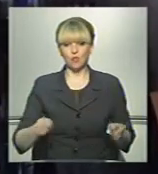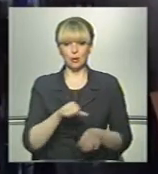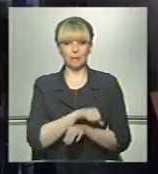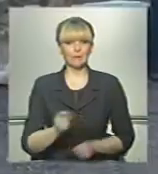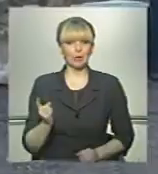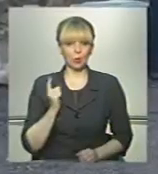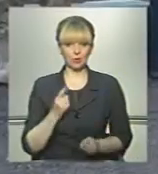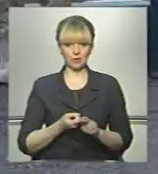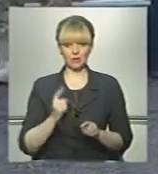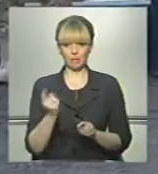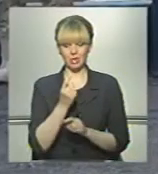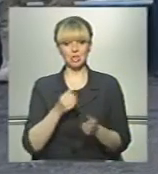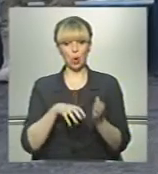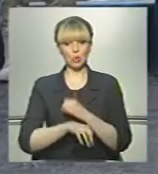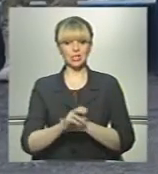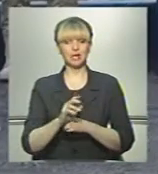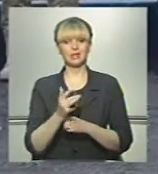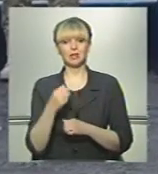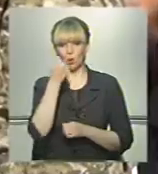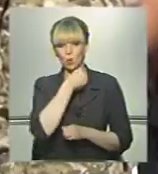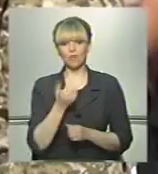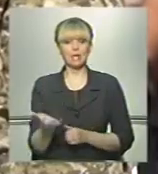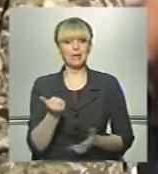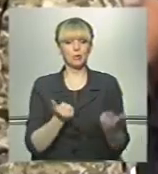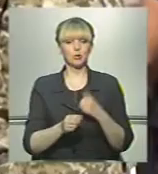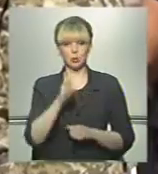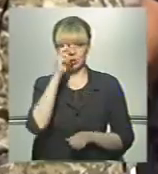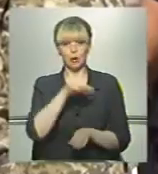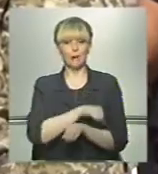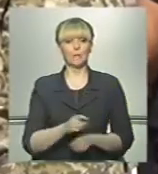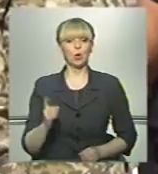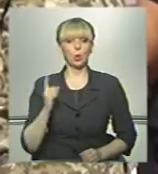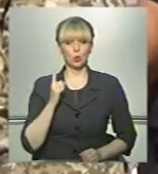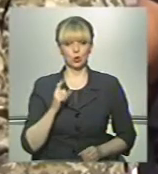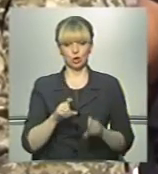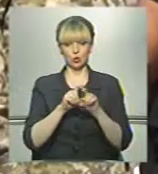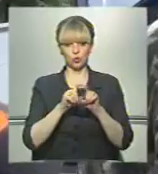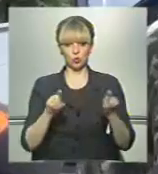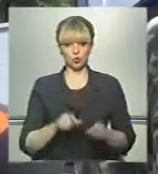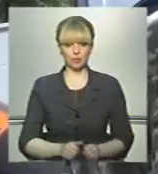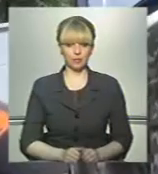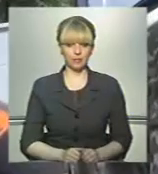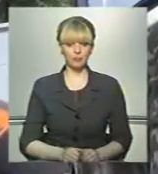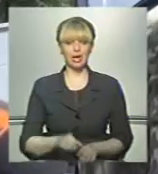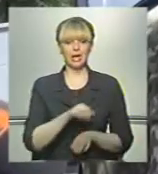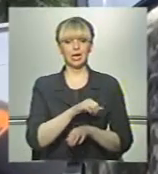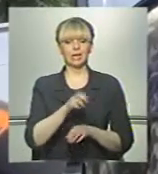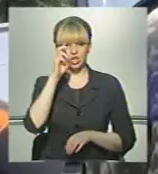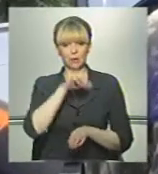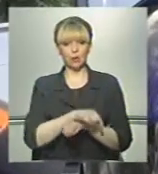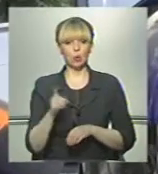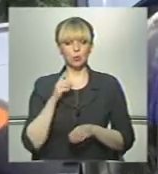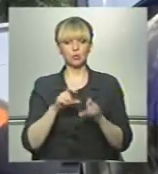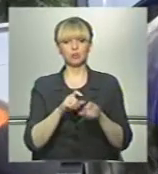строковиків-прикордонників. Це перший за останні кілька років набір до Державної прикордонної служби. Державна прикордонна служба